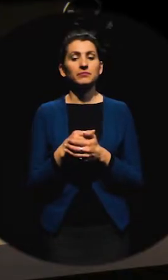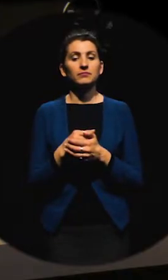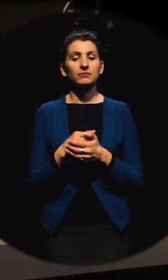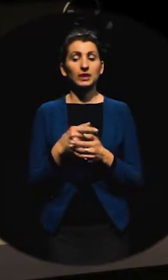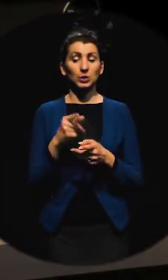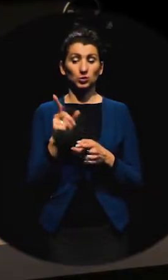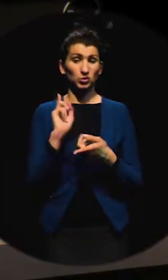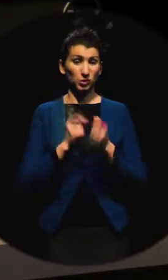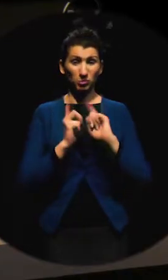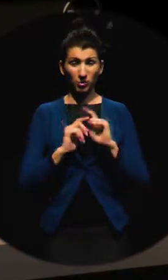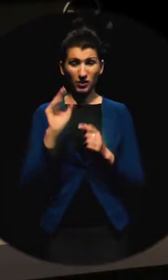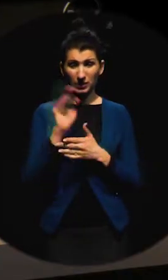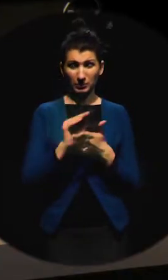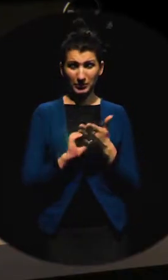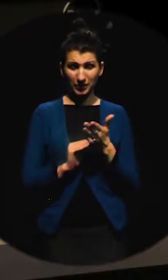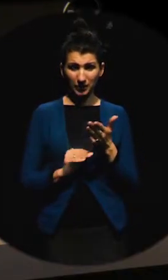się